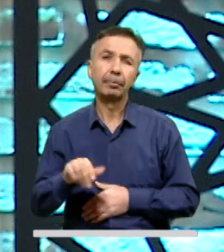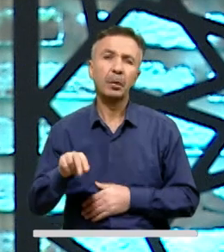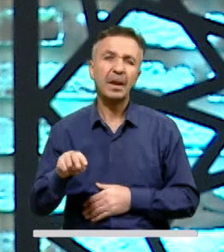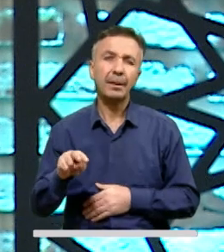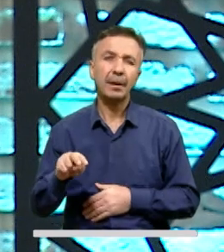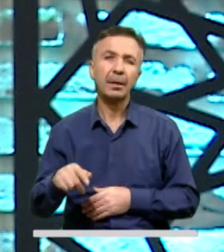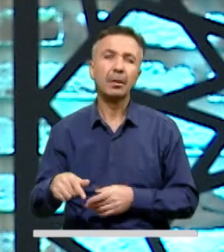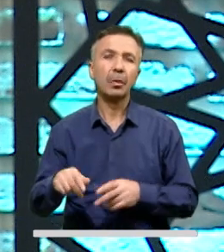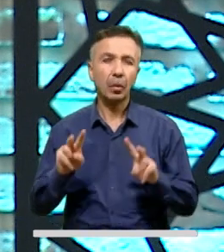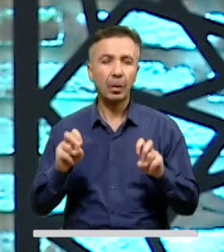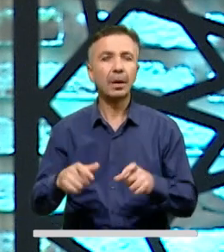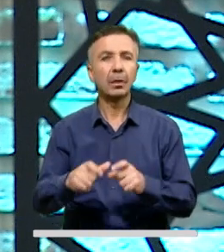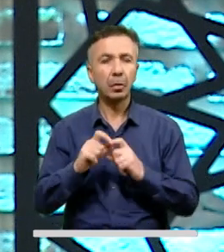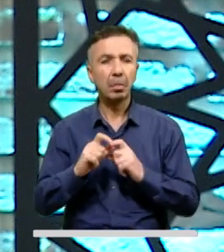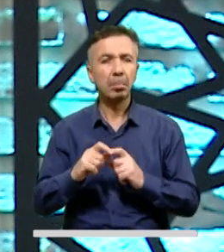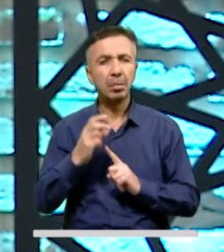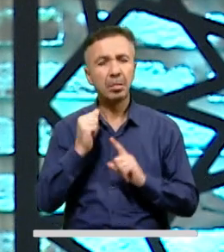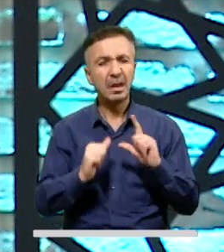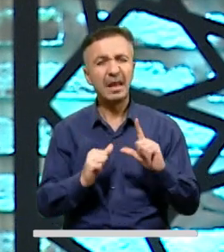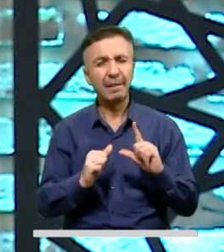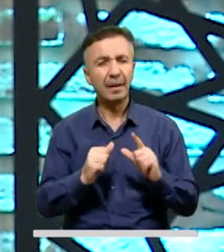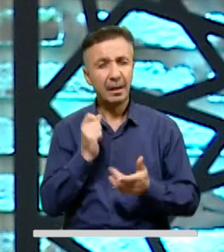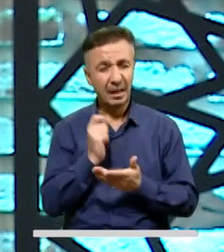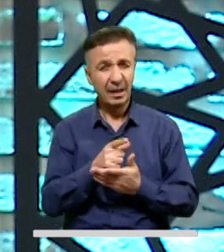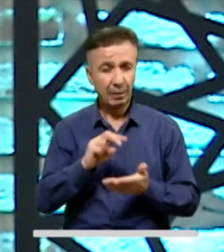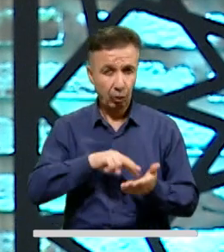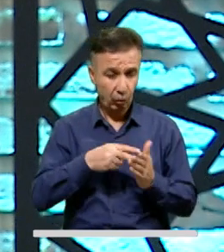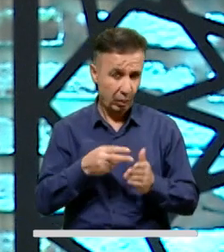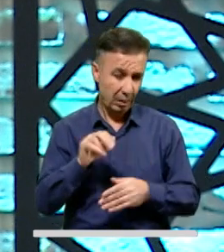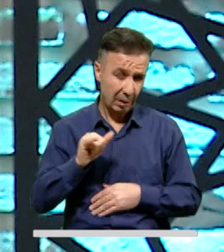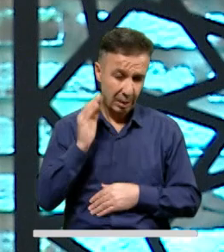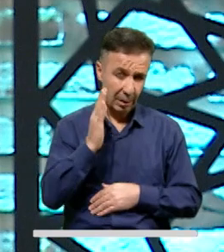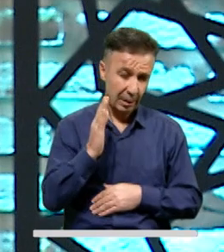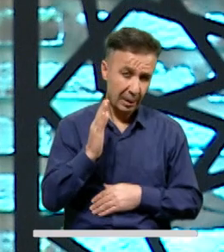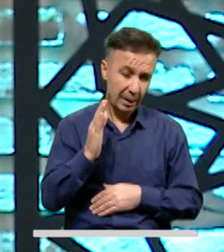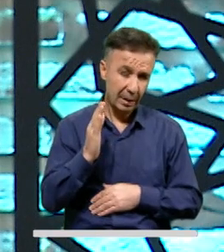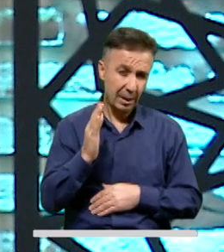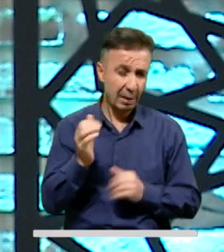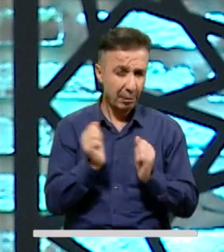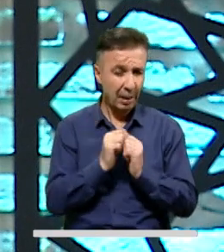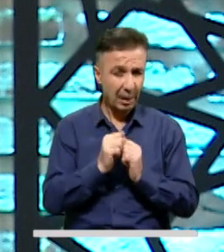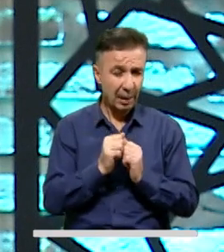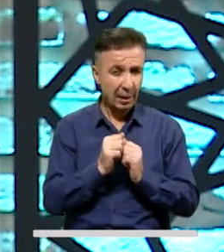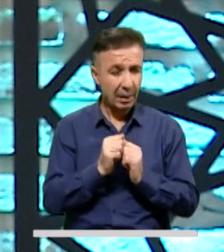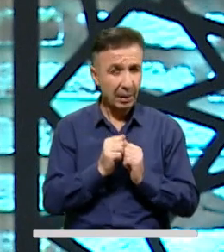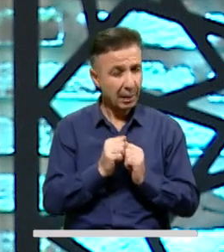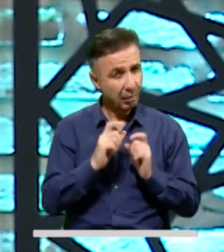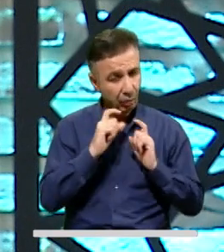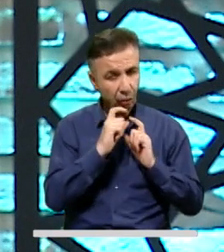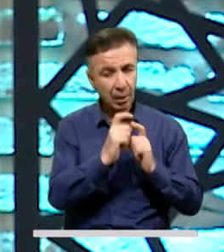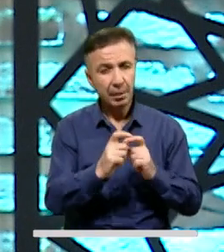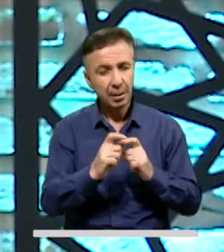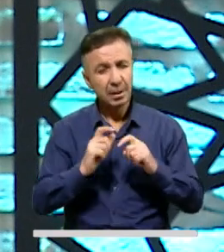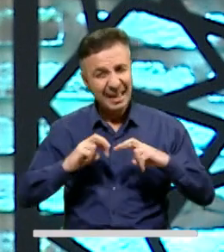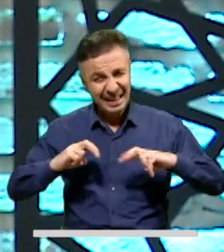konulardaki soruları her il ve ilçe müftülüğümüze giderek bizatihi danışarak da sorabilirsiniz. Çünkü farklı